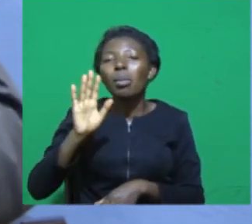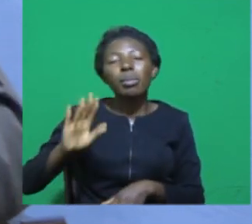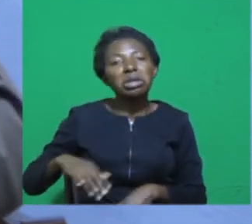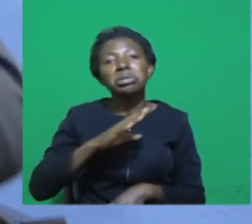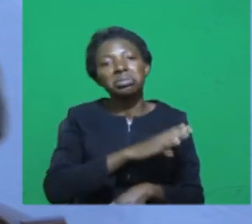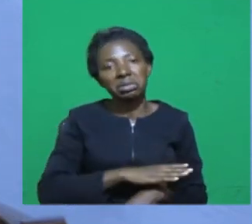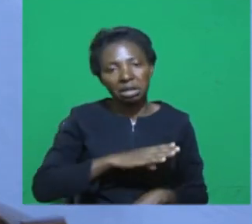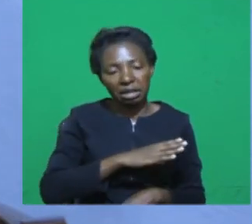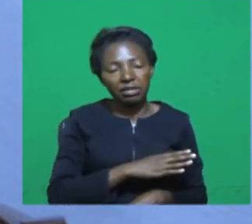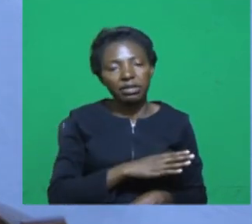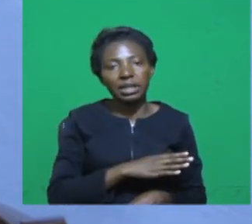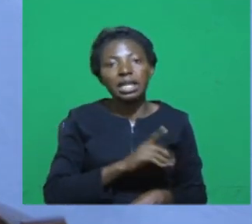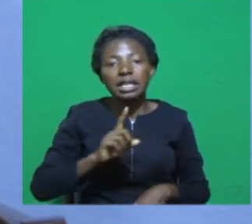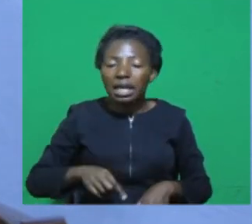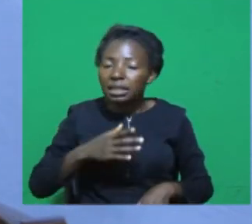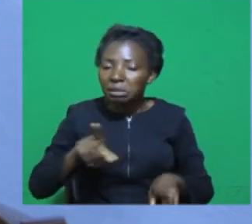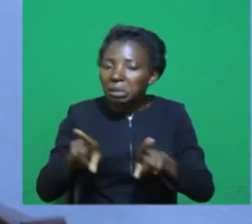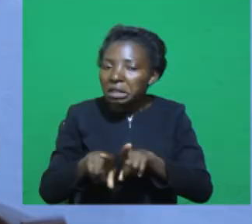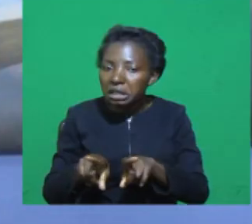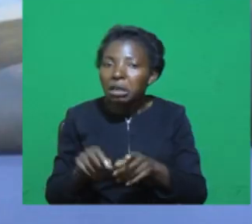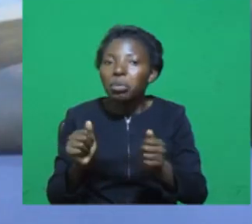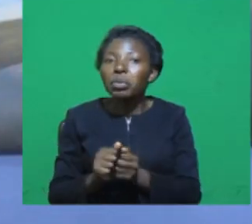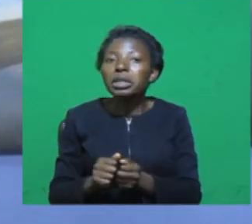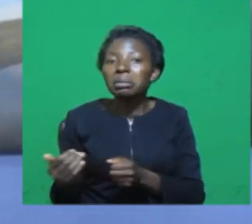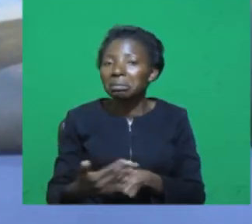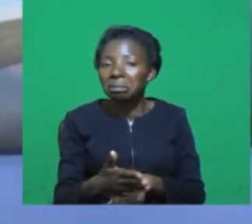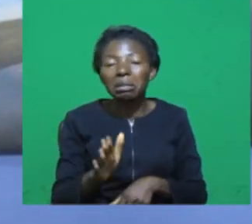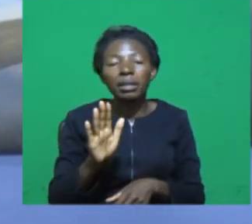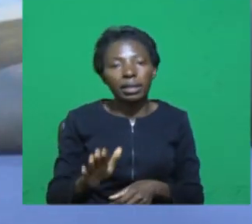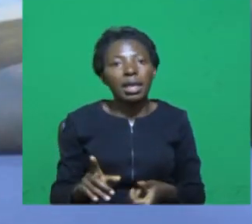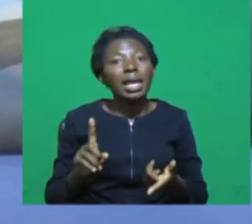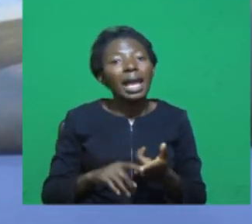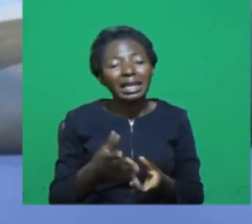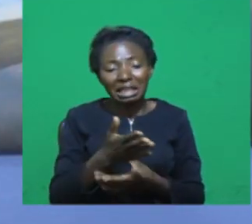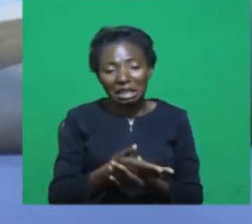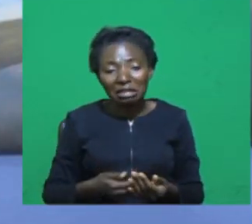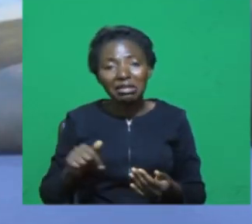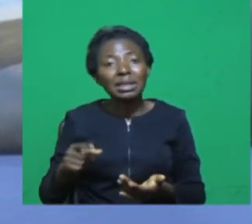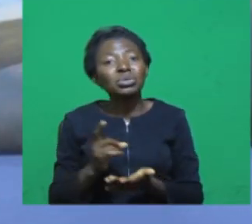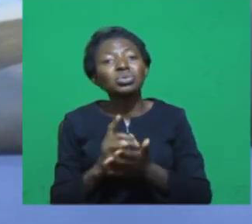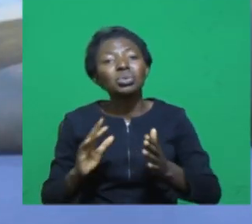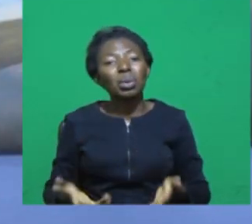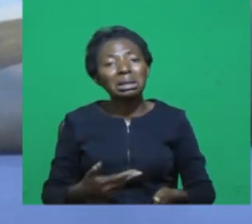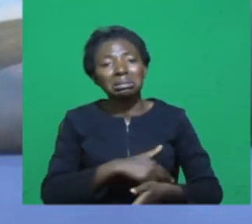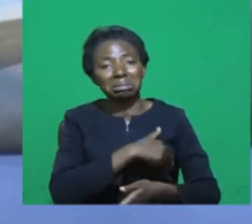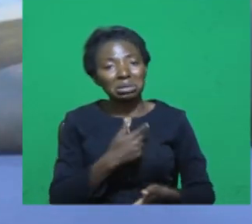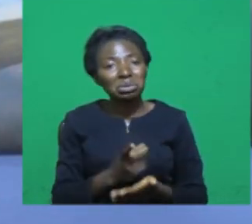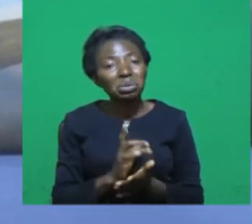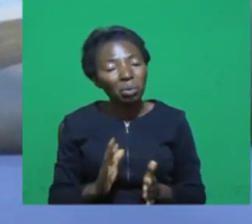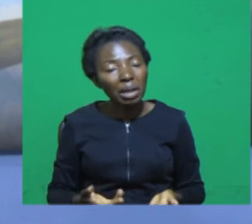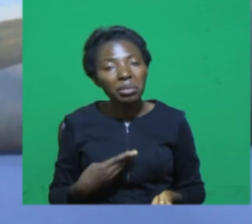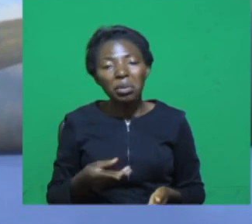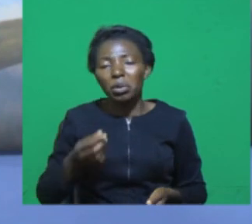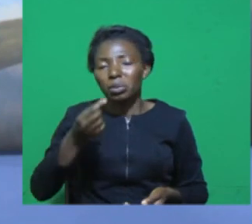wosuduruka kumaitiro anoda kufananidzira izvozvo. Mabhinya ekuna anoita sei? Right. Vanoita zvakaipa